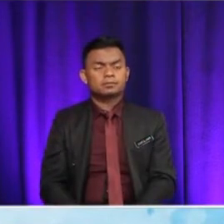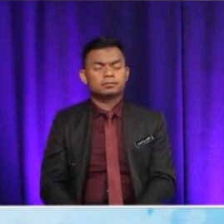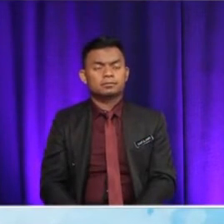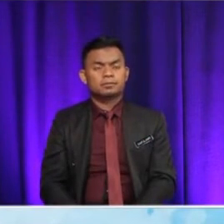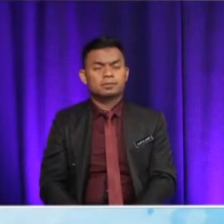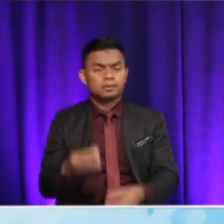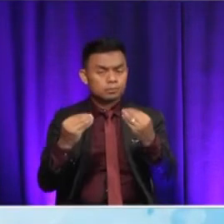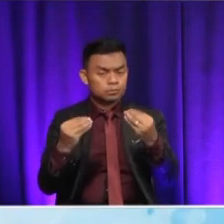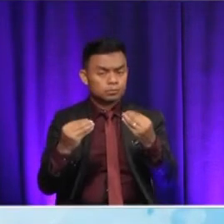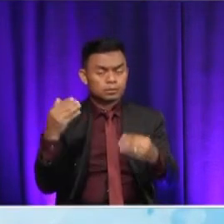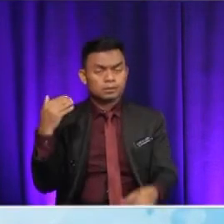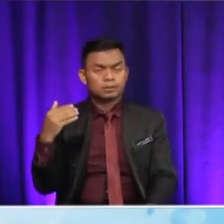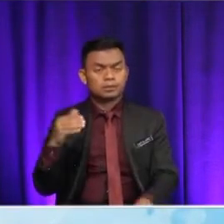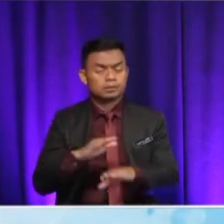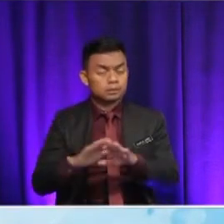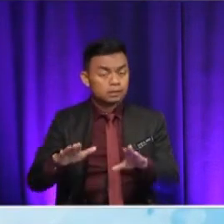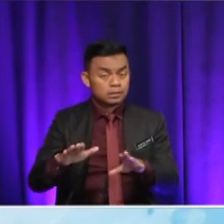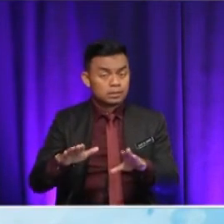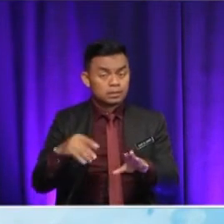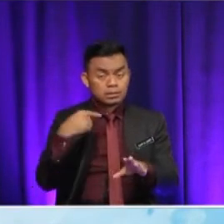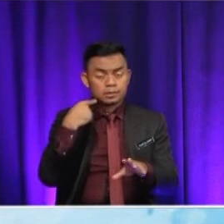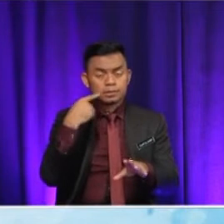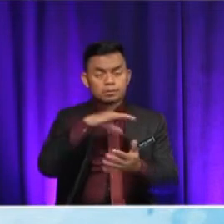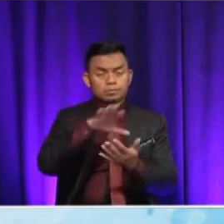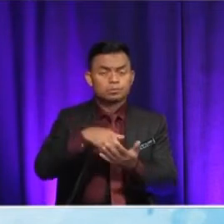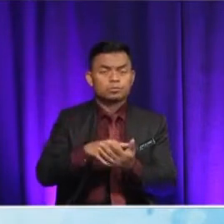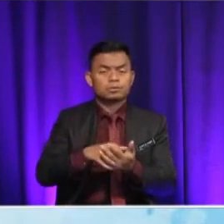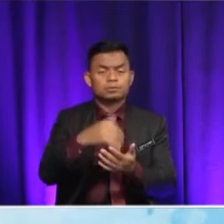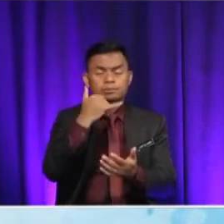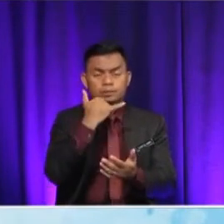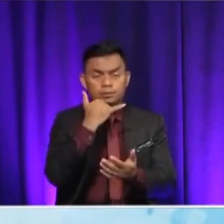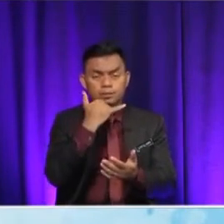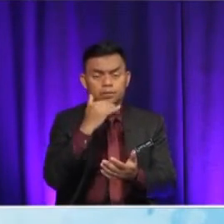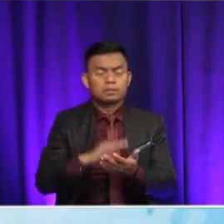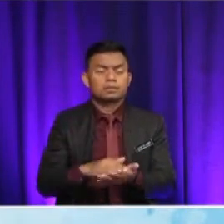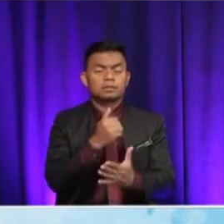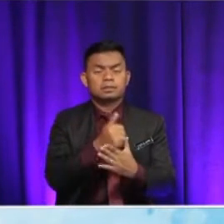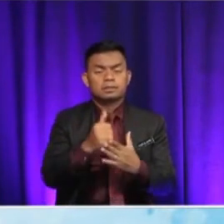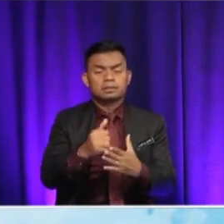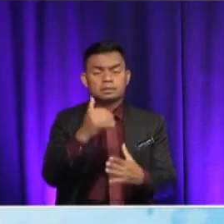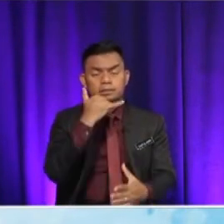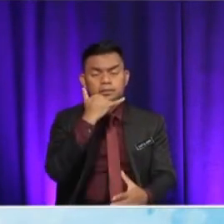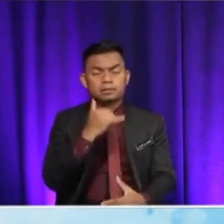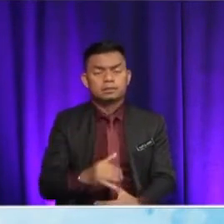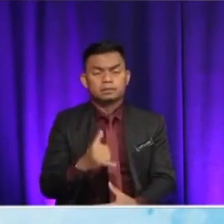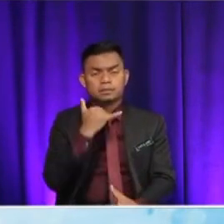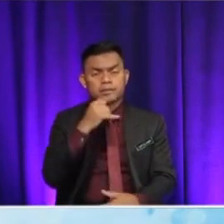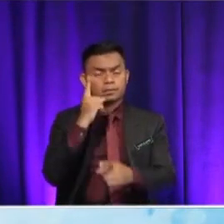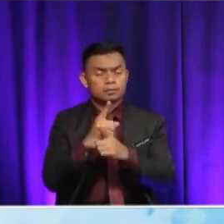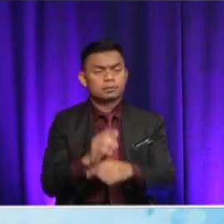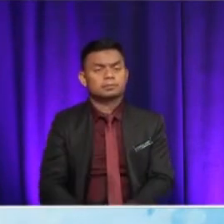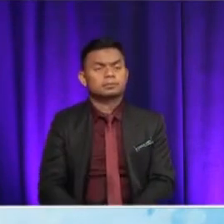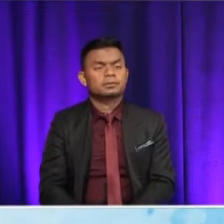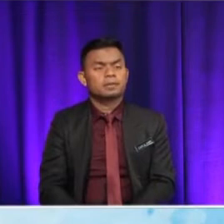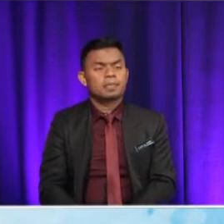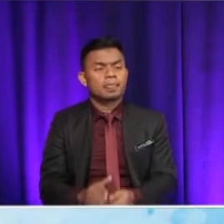Sean. Okey. Dia tak boleh semua betul dan dia tak boleh semua salah. Ya. Dan bilangan yang betul akan lebih banyak daripada yang salah. Biasanya